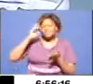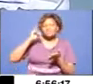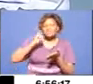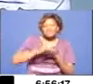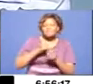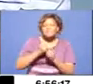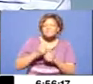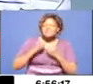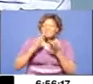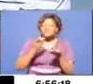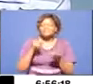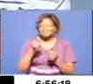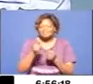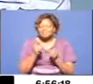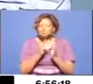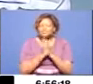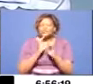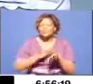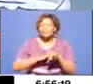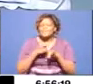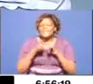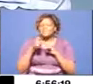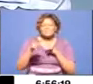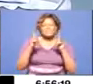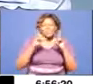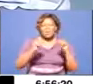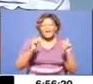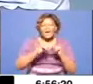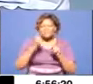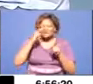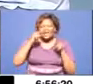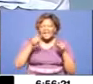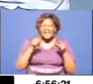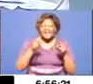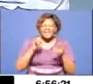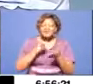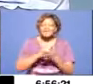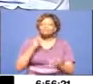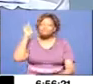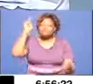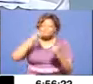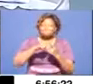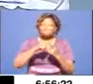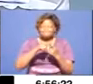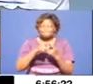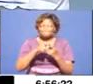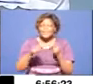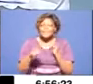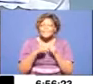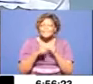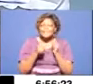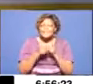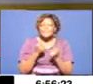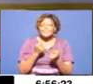kile alichokitaja kuwa matamshi ya uchochezi yanayonuiwa kuvuruga upatikanaji wa haki humu